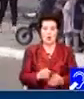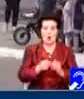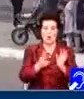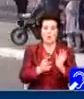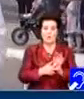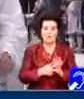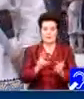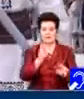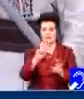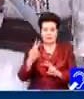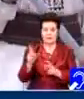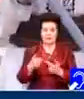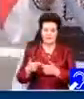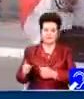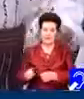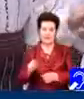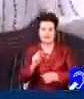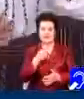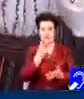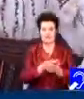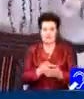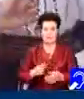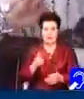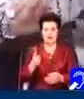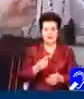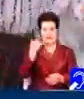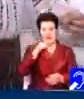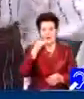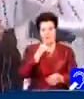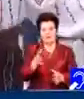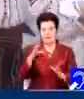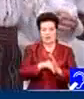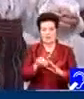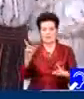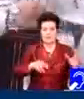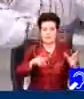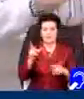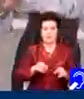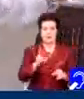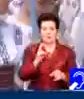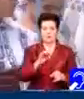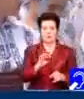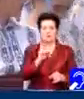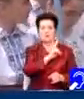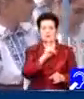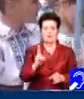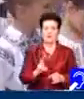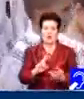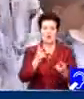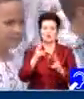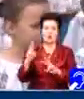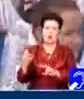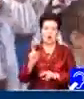18 ansambluri de dansuri populare din toată țara și-au demonstrat maestria la Bălți în cadrul festivalului concurs Cine joacă horele. Evenimentul